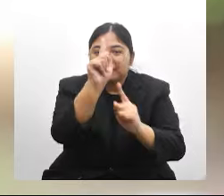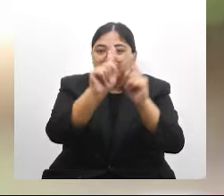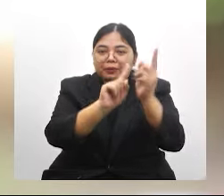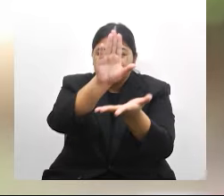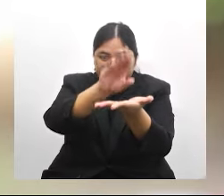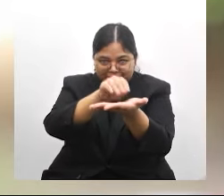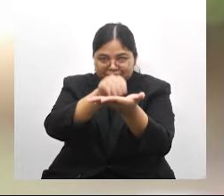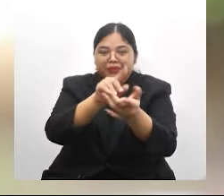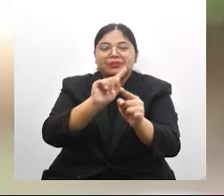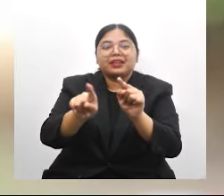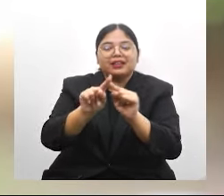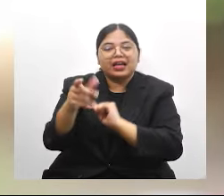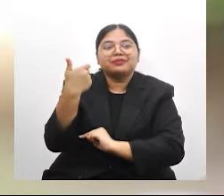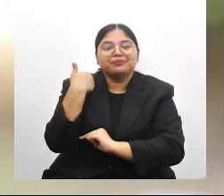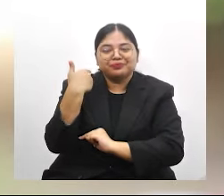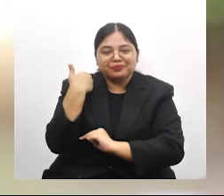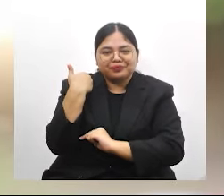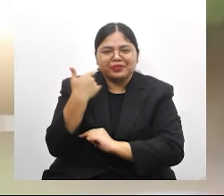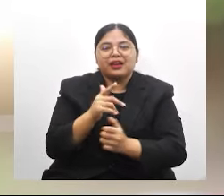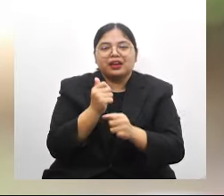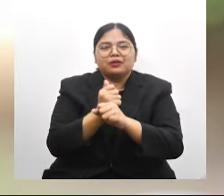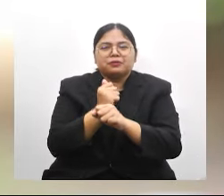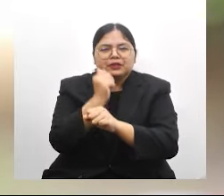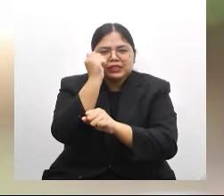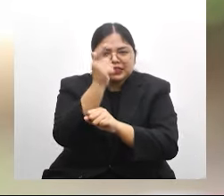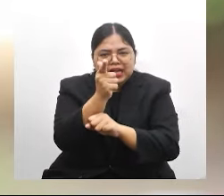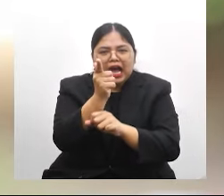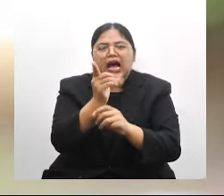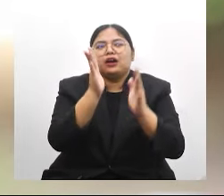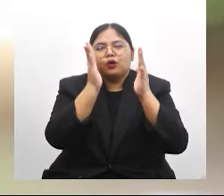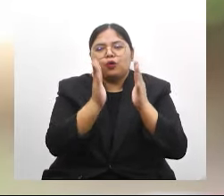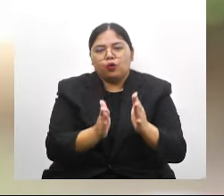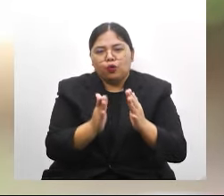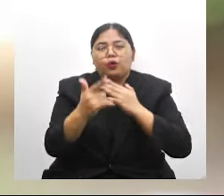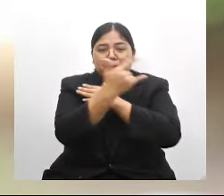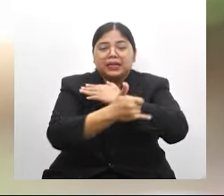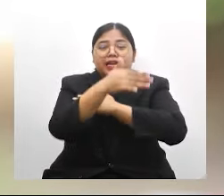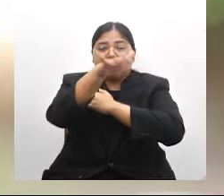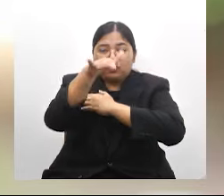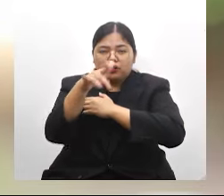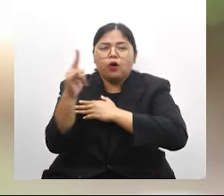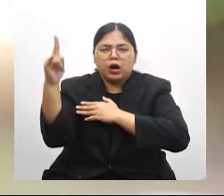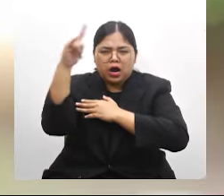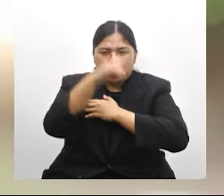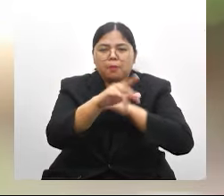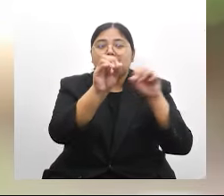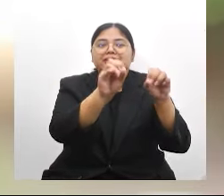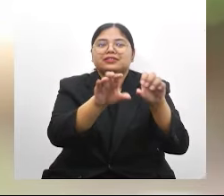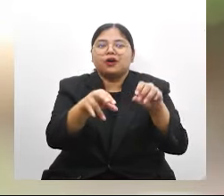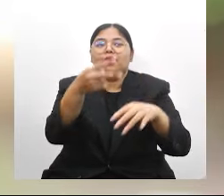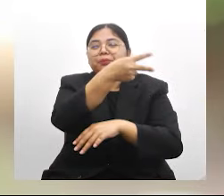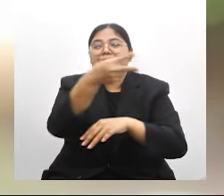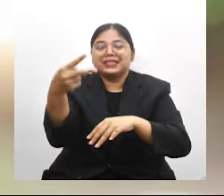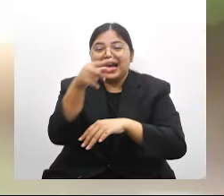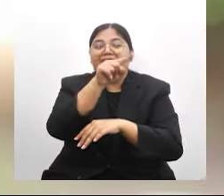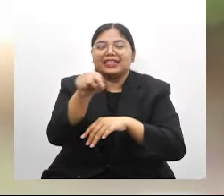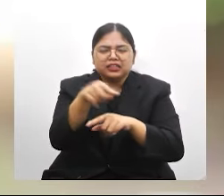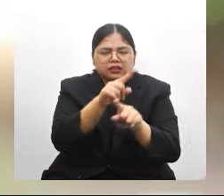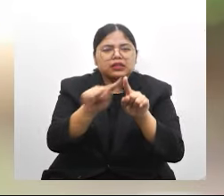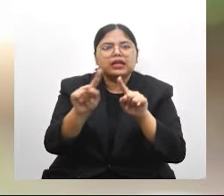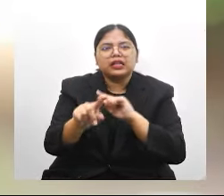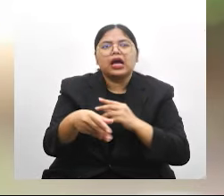เรียนได้มีงบในการจ้างครูภาษาเข้ามาที่ที่อยู่ในโรงเรียนซึ่งทำให้เ่อโรงเรียนนี่สามารถและก็